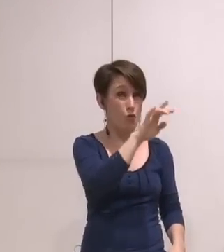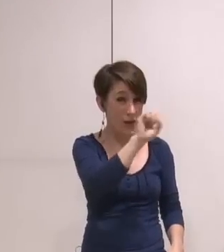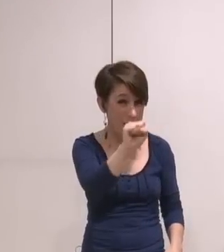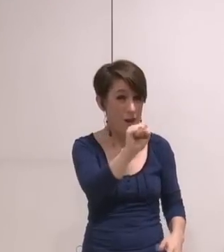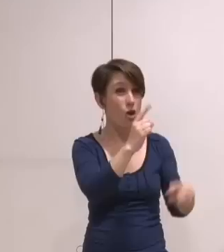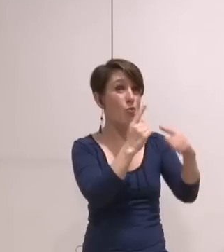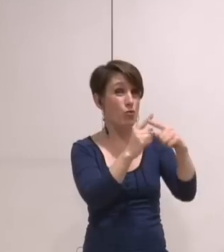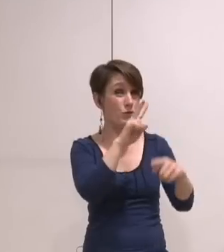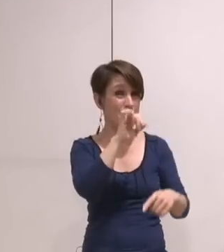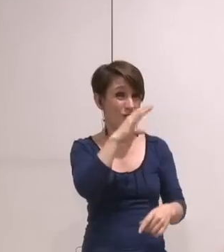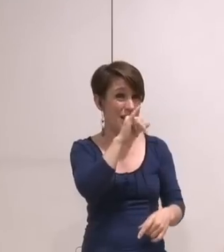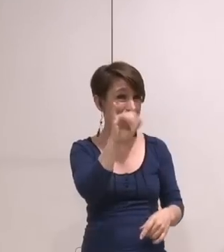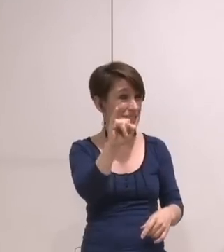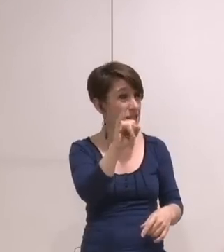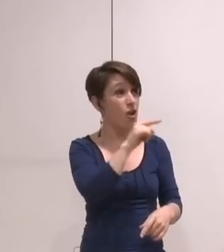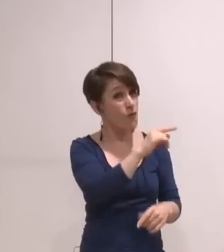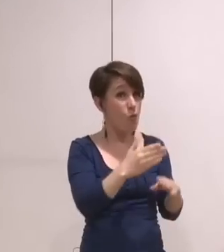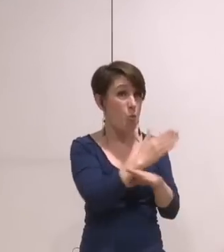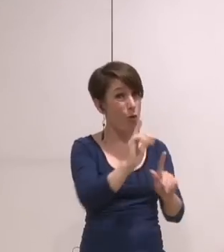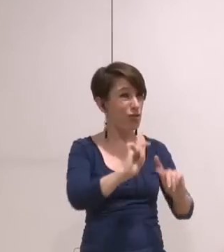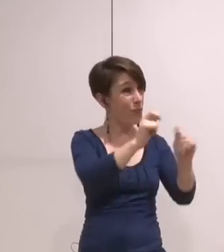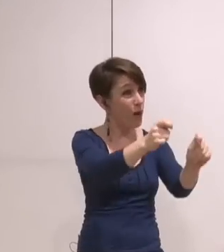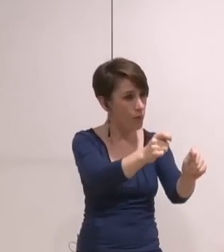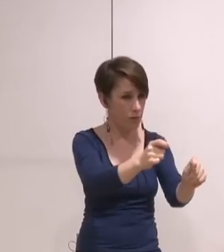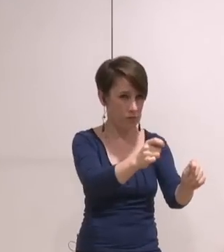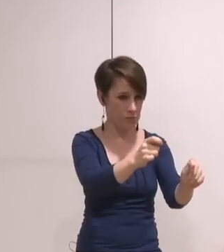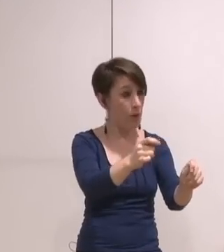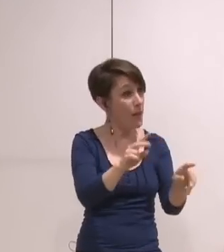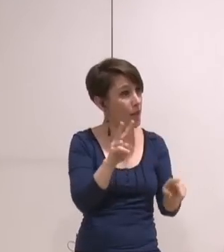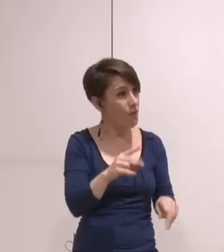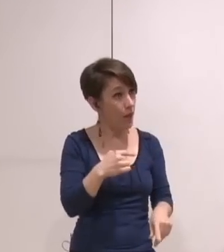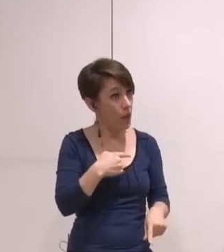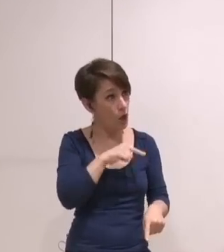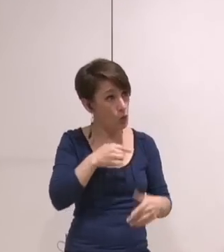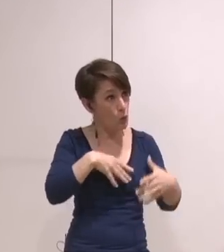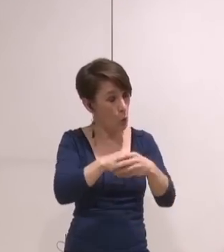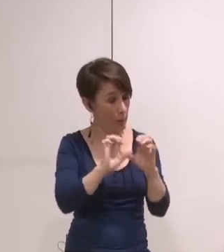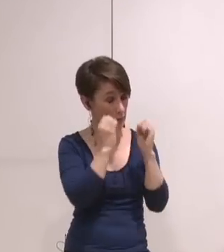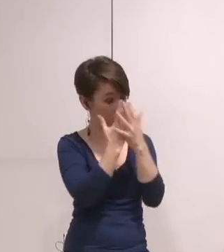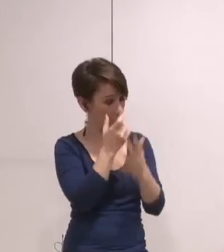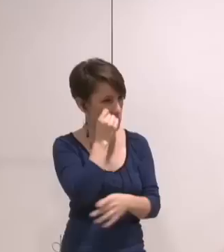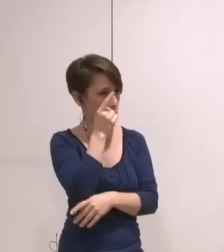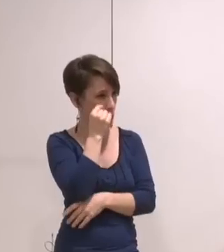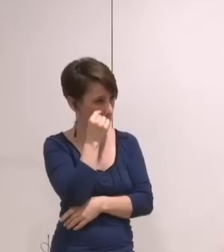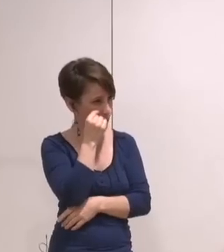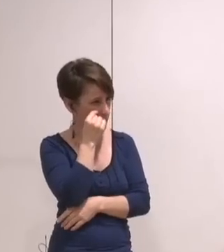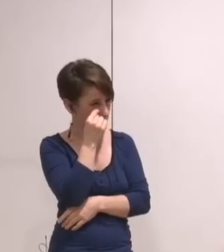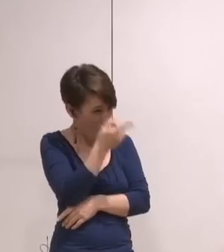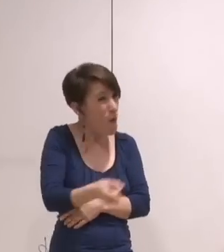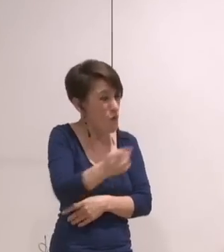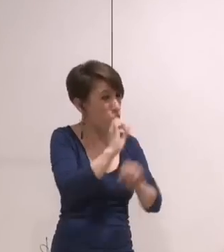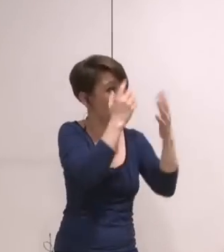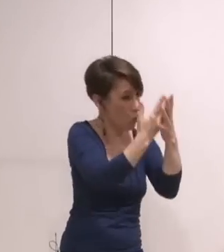tout vous dire nous sommes nous-mêmes surpris surpris que vous soyez